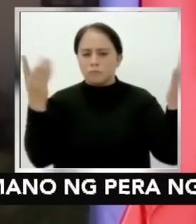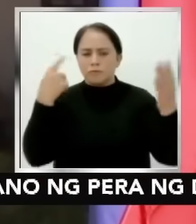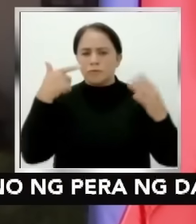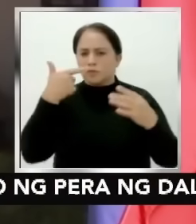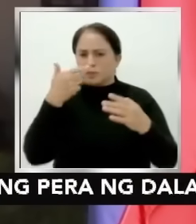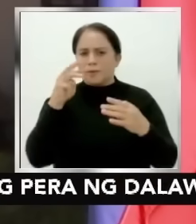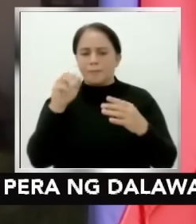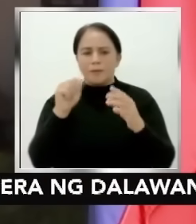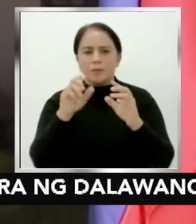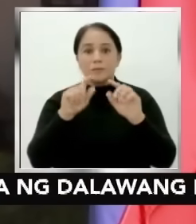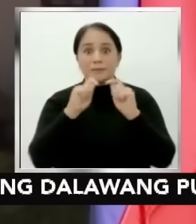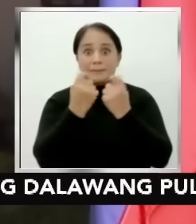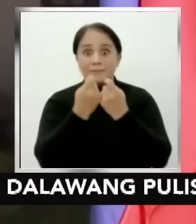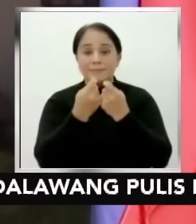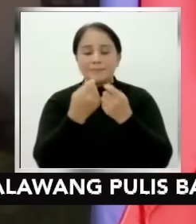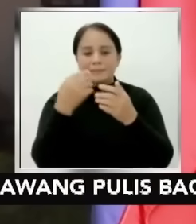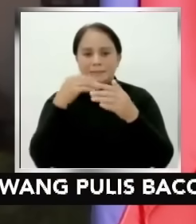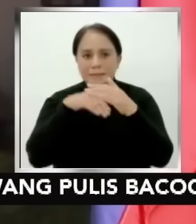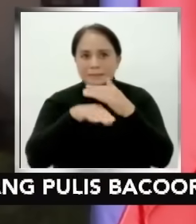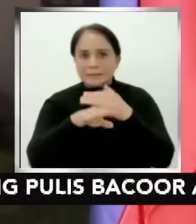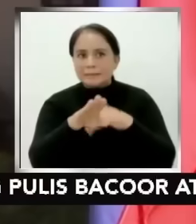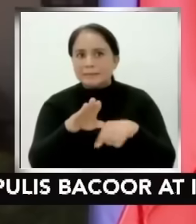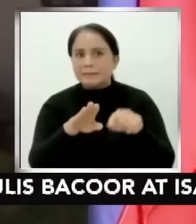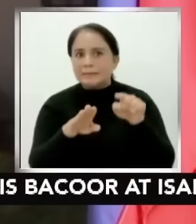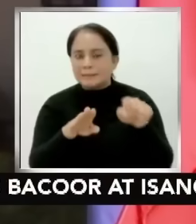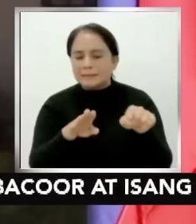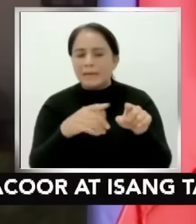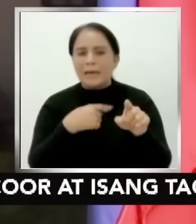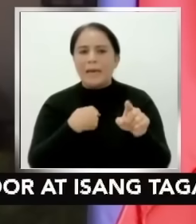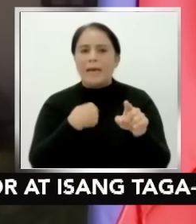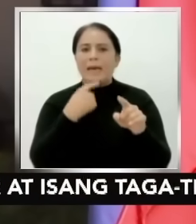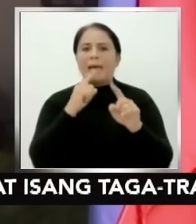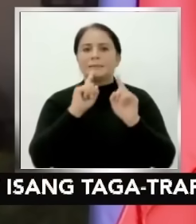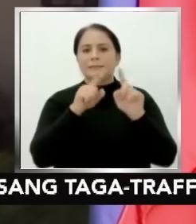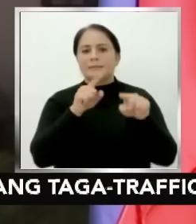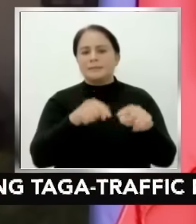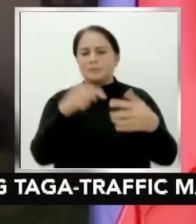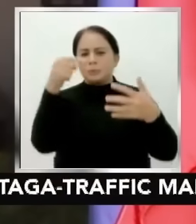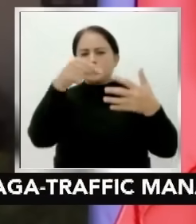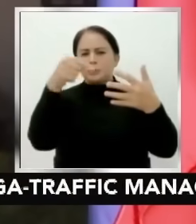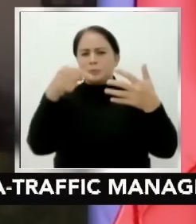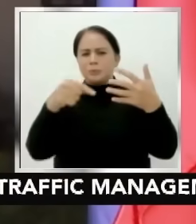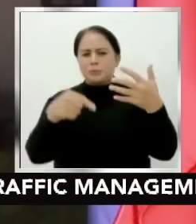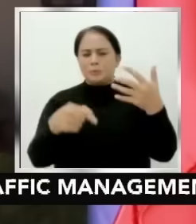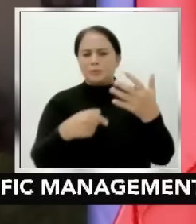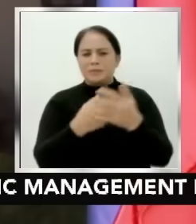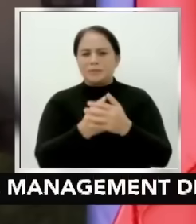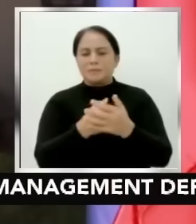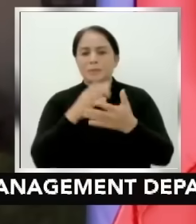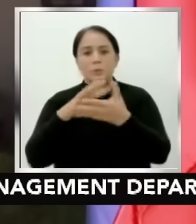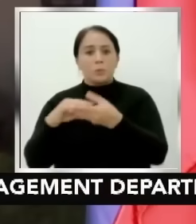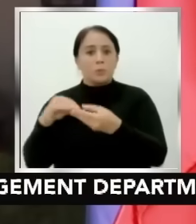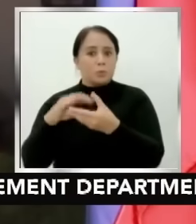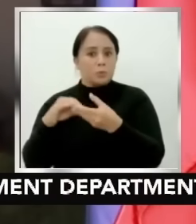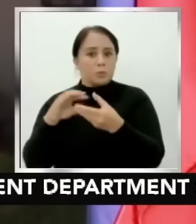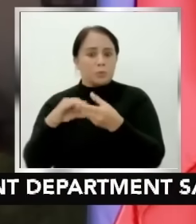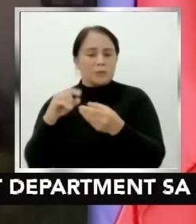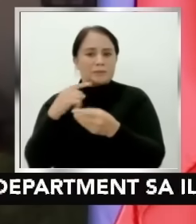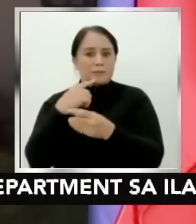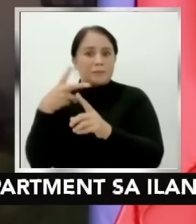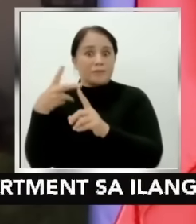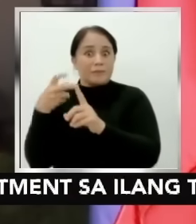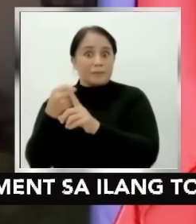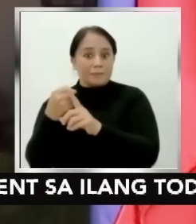News para pabulaanan ng mga paratang laban sa kanila. Mga paratang na nilalaman sa mga salaysay na mga umano'y biktima ng grupo